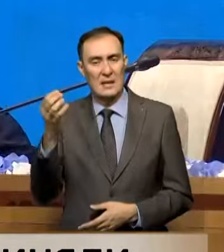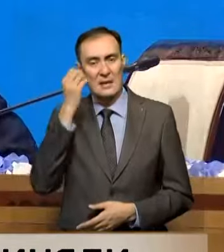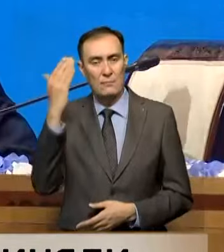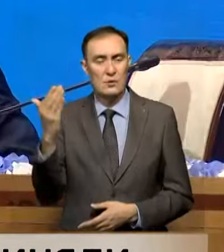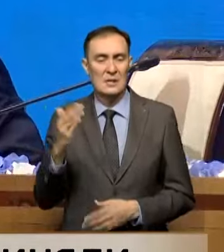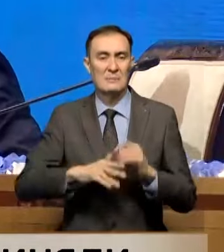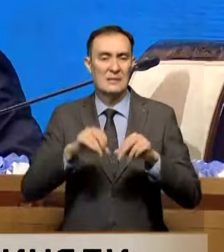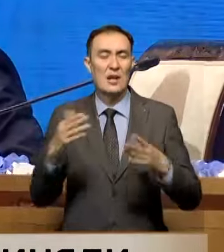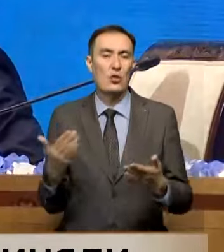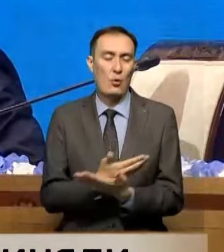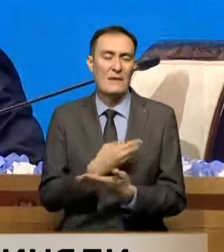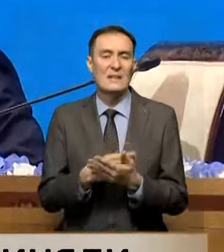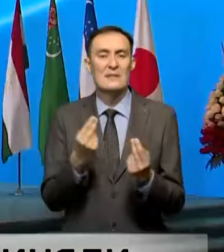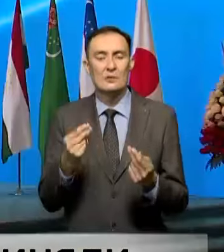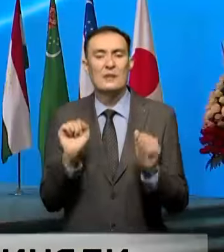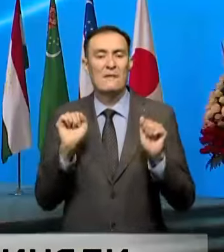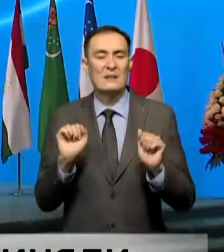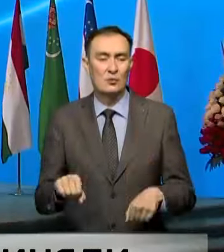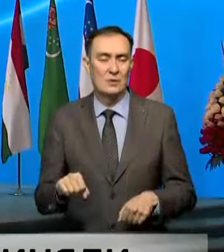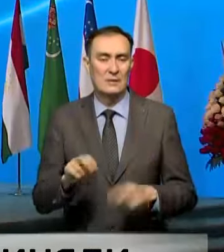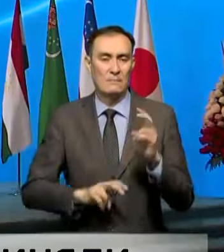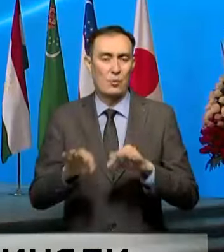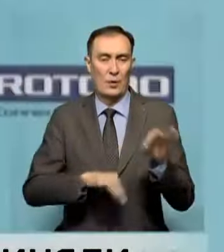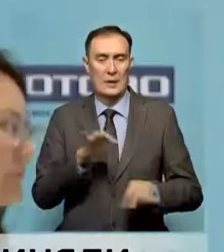японских коллег на новые инвестиционные возможности.